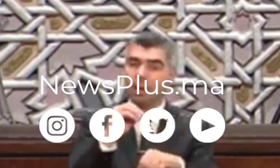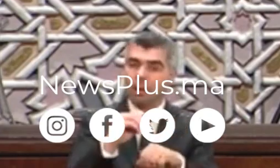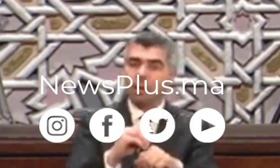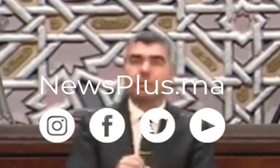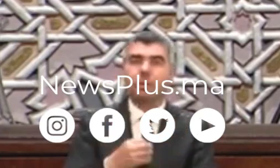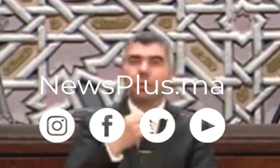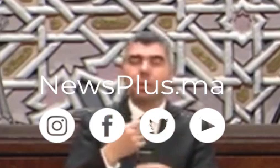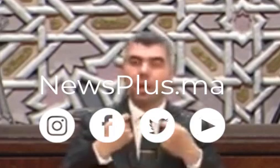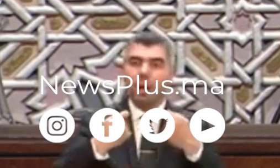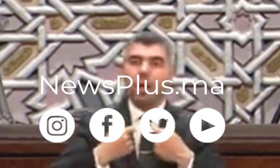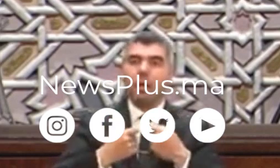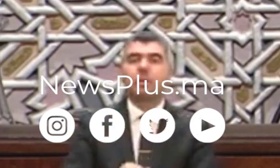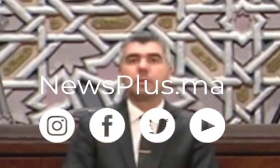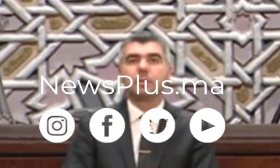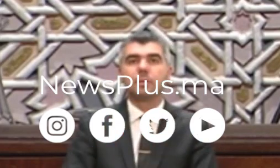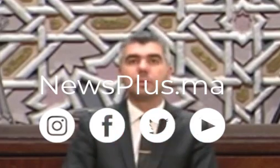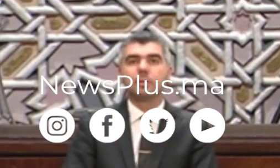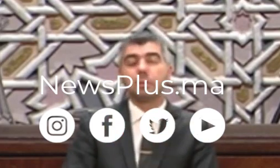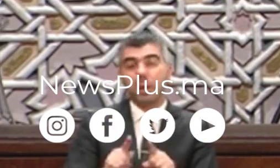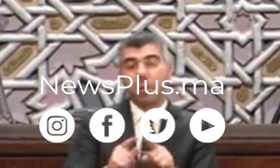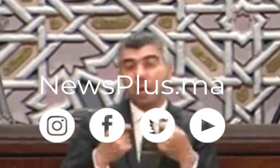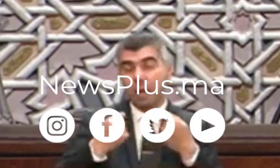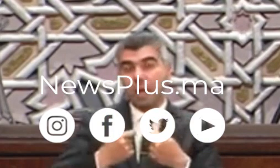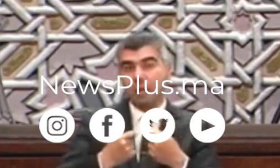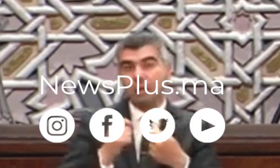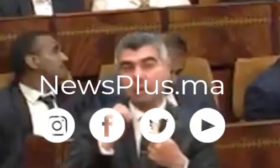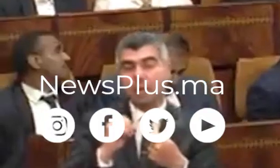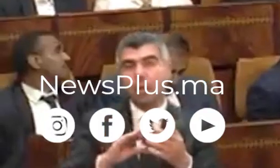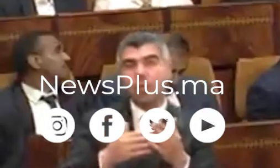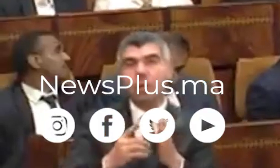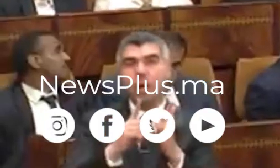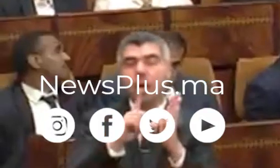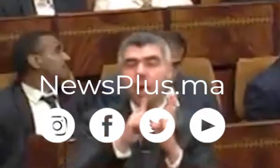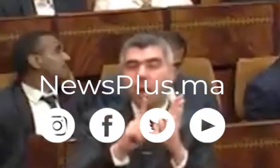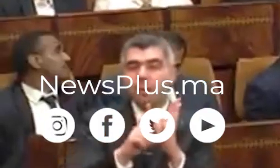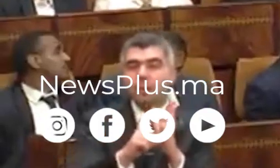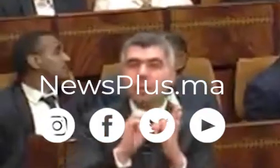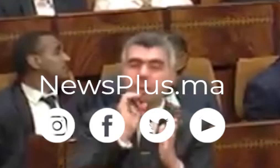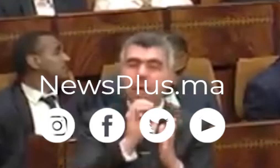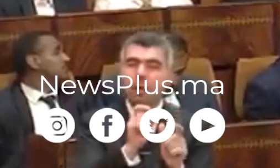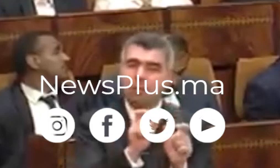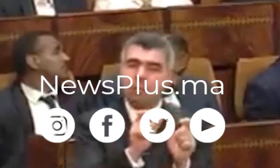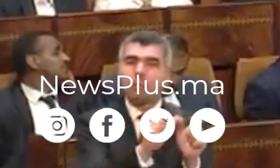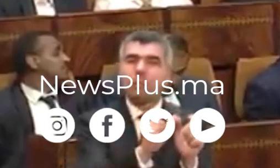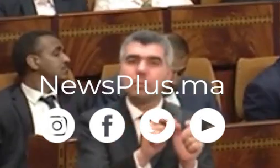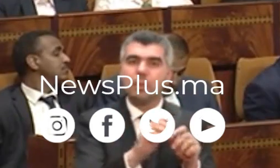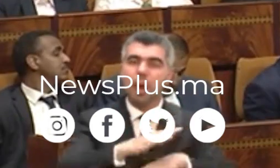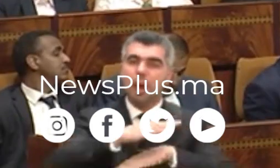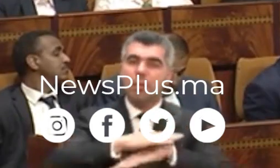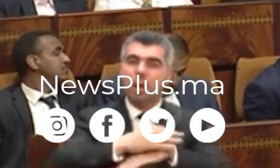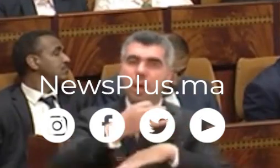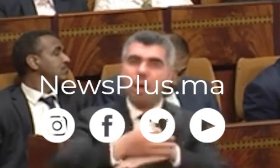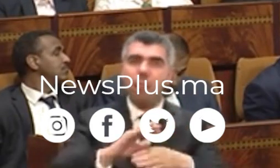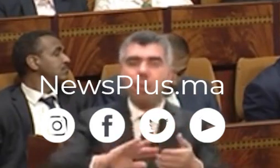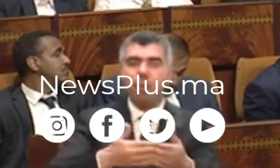بكم سيد رئيس الجلسة، ليس الرئيس فقط للجلسة بل أنت رجل قانون ومن حماة طبعا تطبيق القانون،